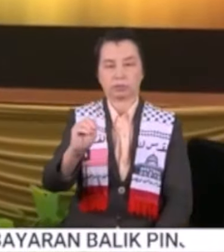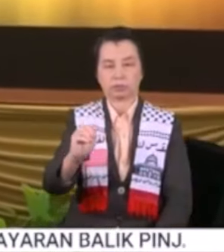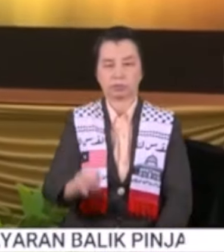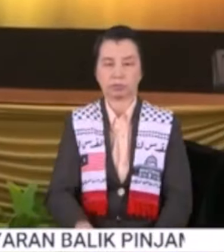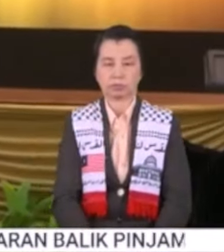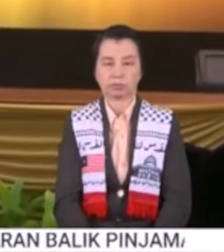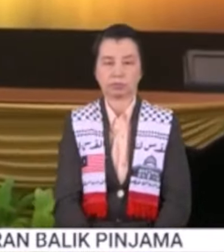juta